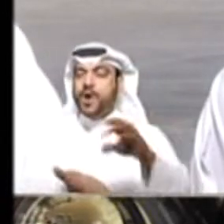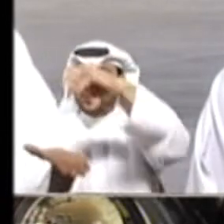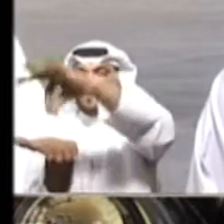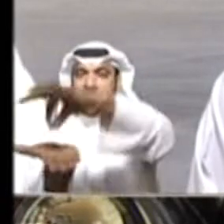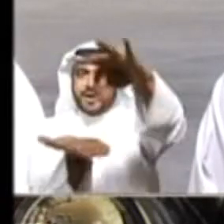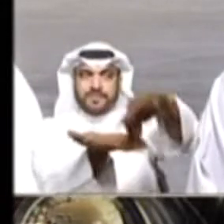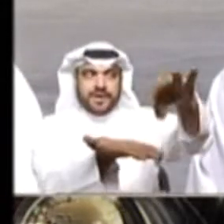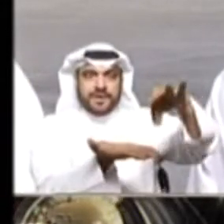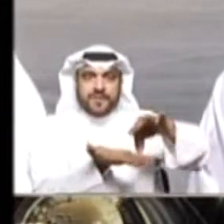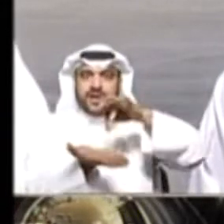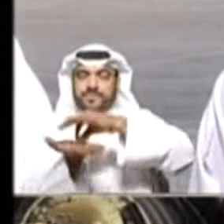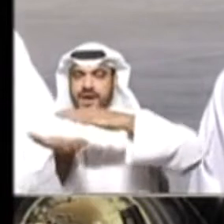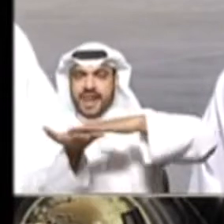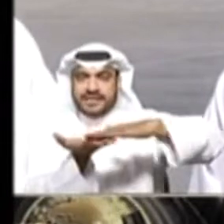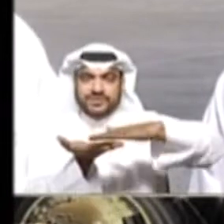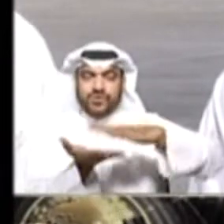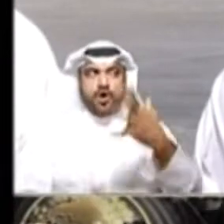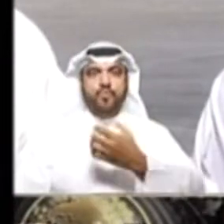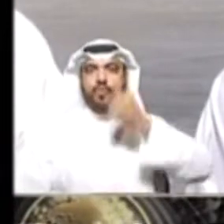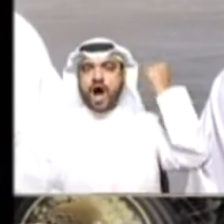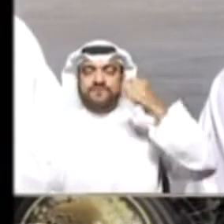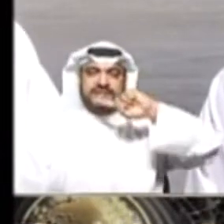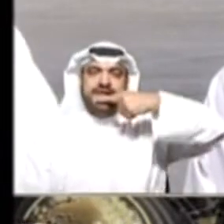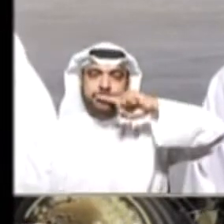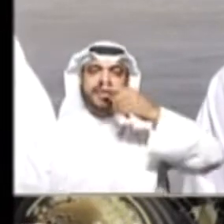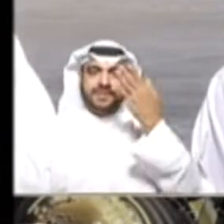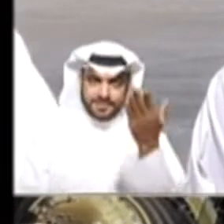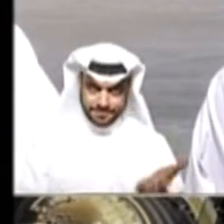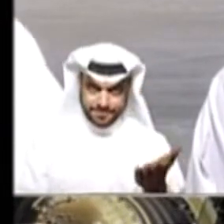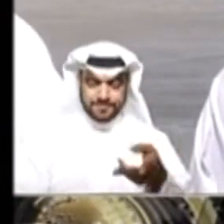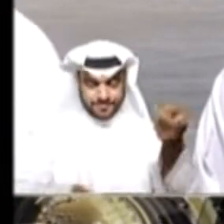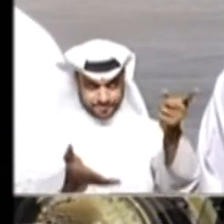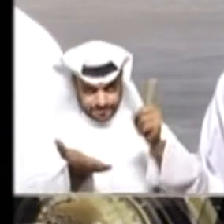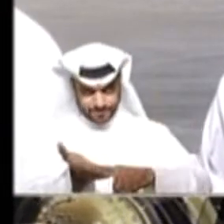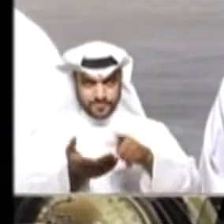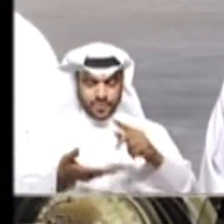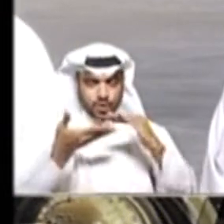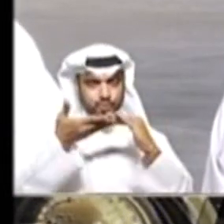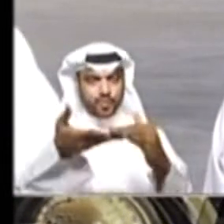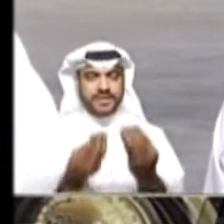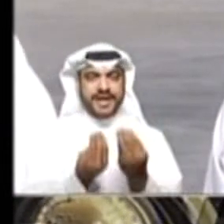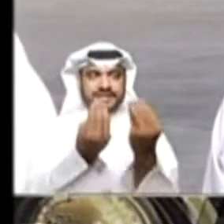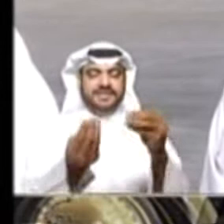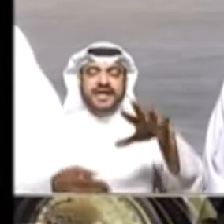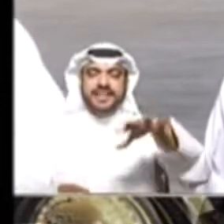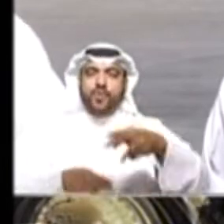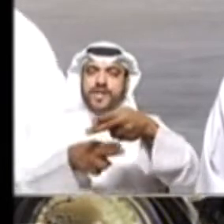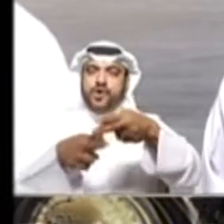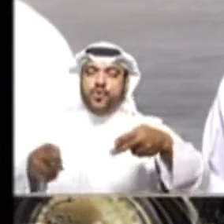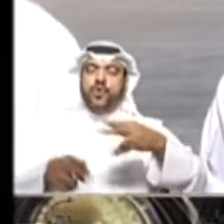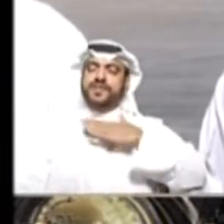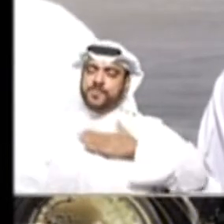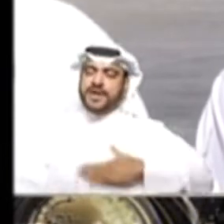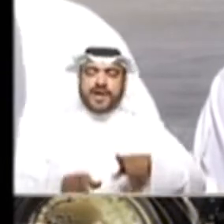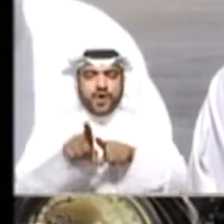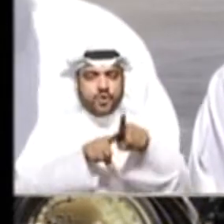مختلفة في محافظة البصرة، وتأتي حقيقة هذه المساهمة من دولة الكويت